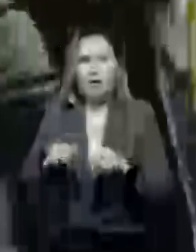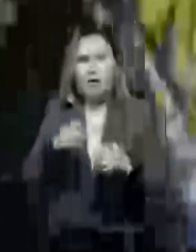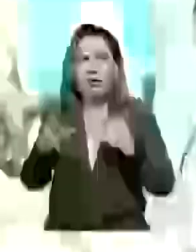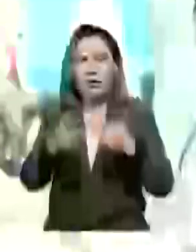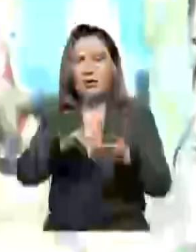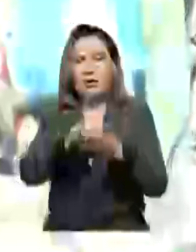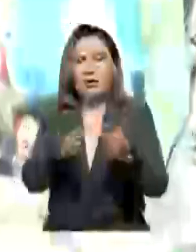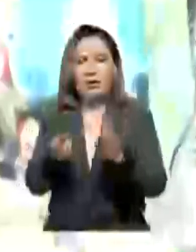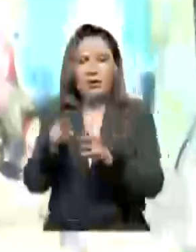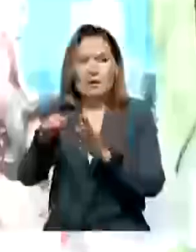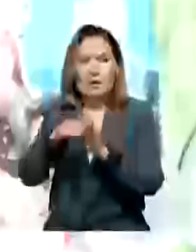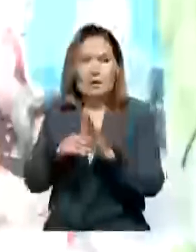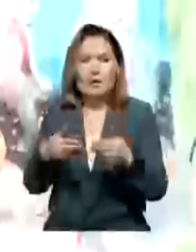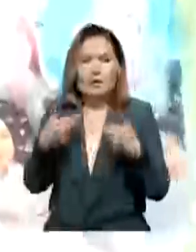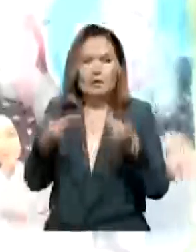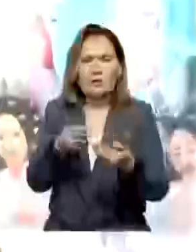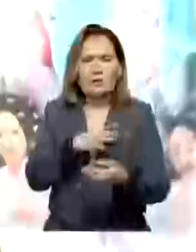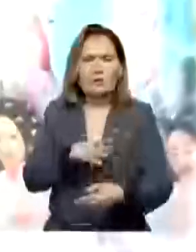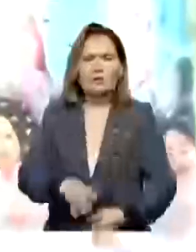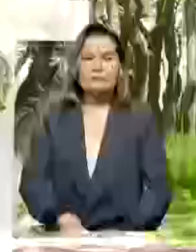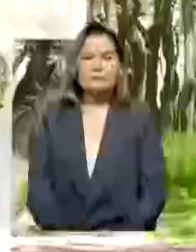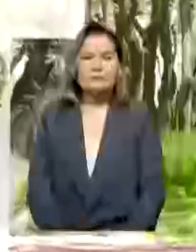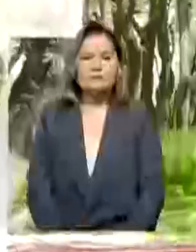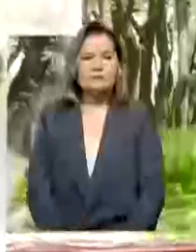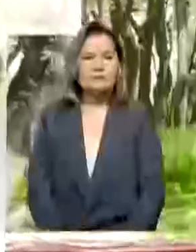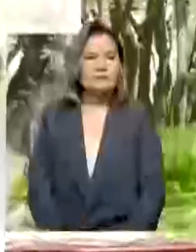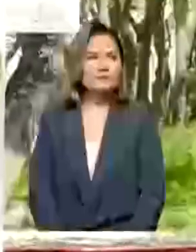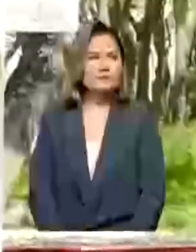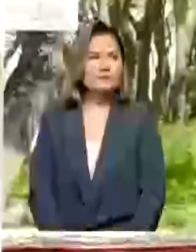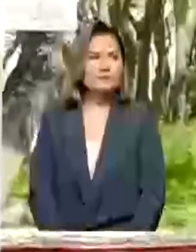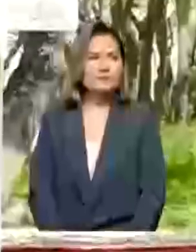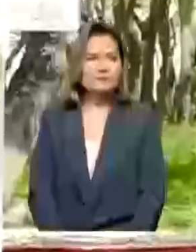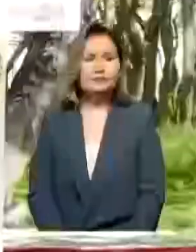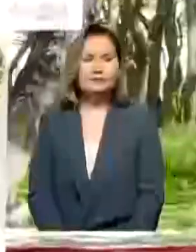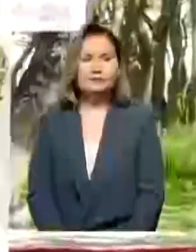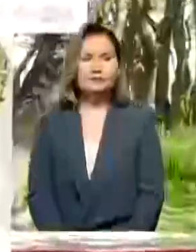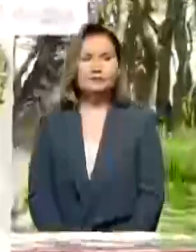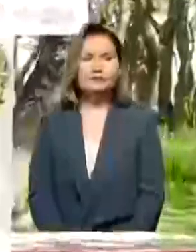өнерпаздарының концерттік бағдарламасына ұласты. Мерей Баядилдар, Байділдә, Жамбыл облысы, 24 KZ.